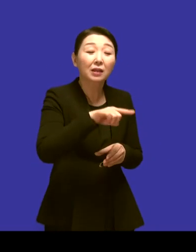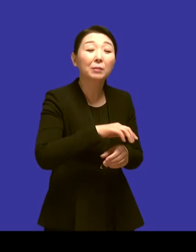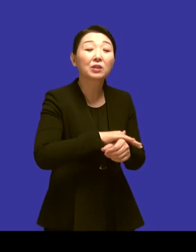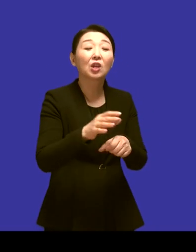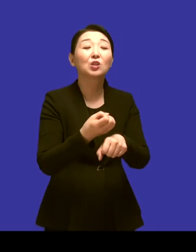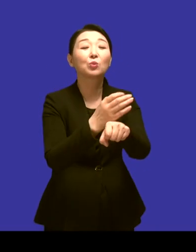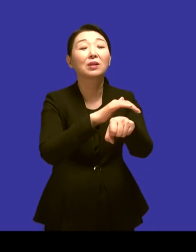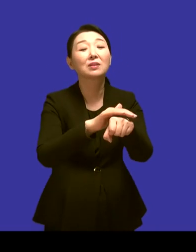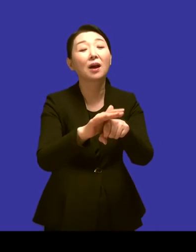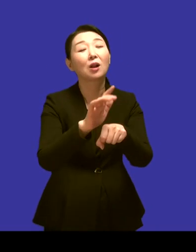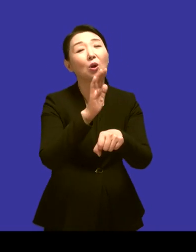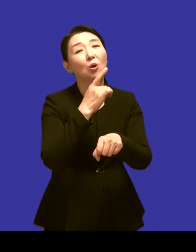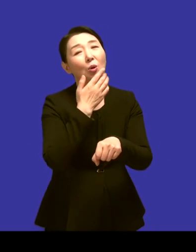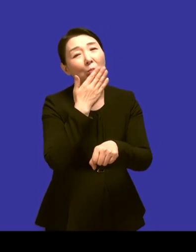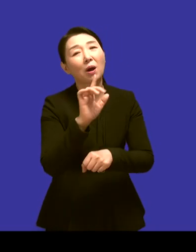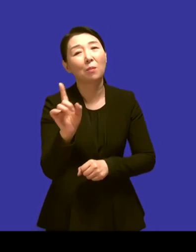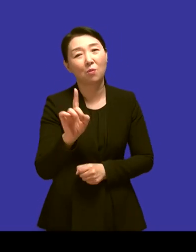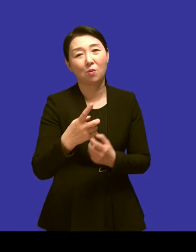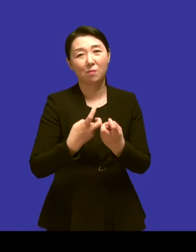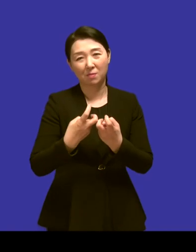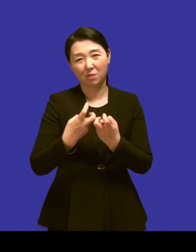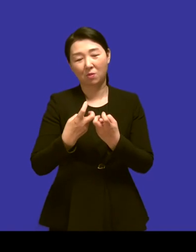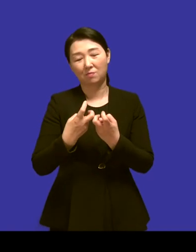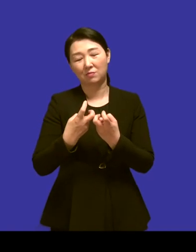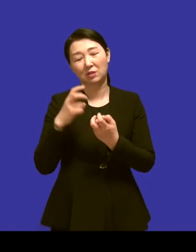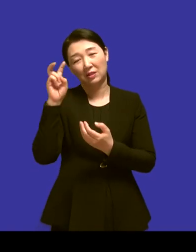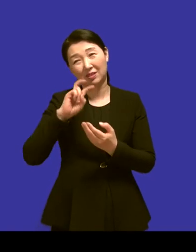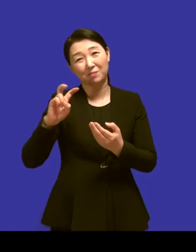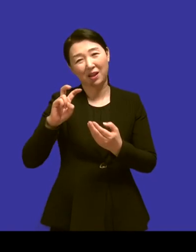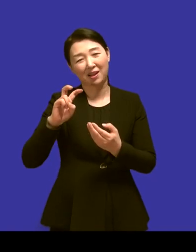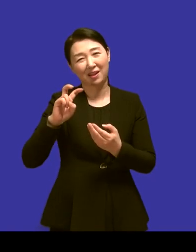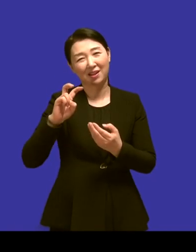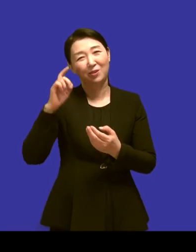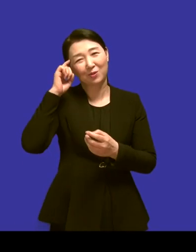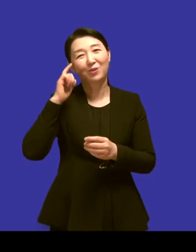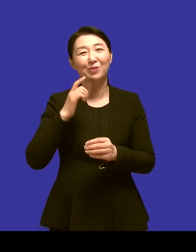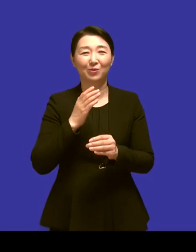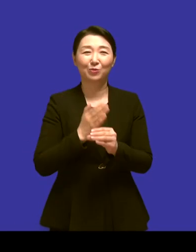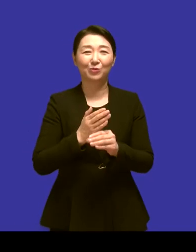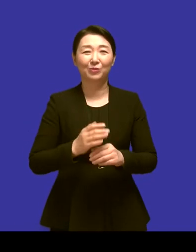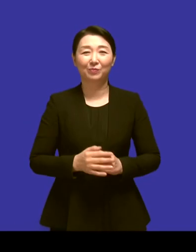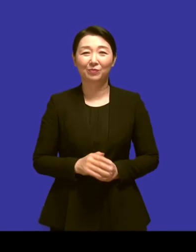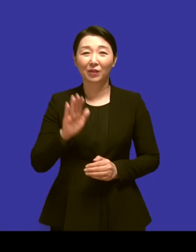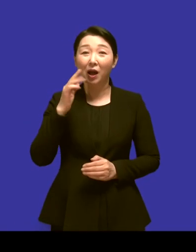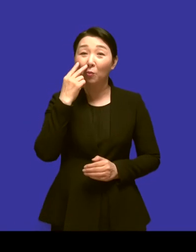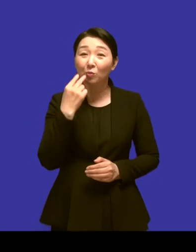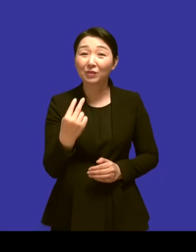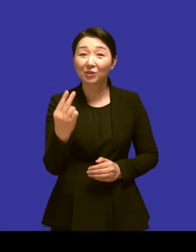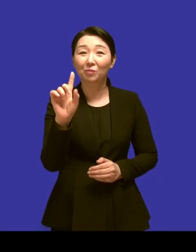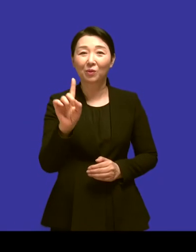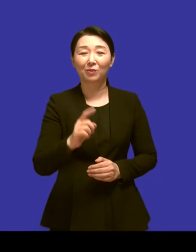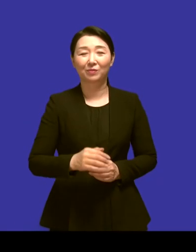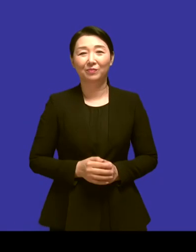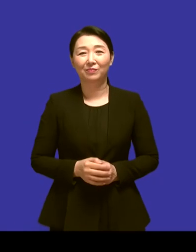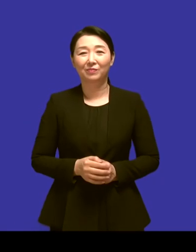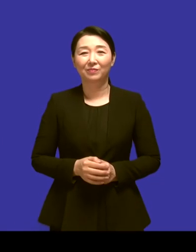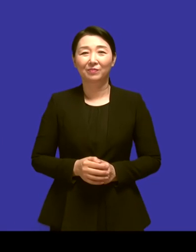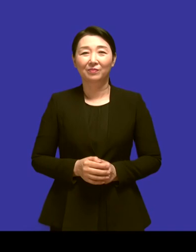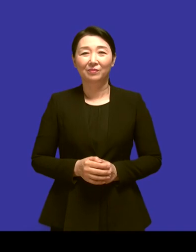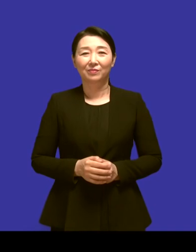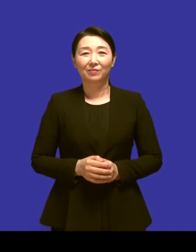그런 것들을 많이 생각하면서 음악을 하고 있는 요즘인 것 같습니다. 예. 네. 앞으로 어떤 비전이 있어요? 앞으로는 이제